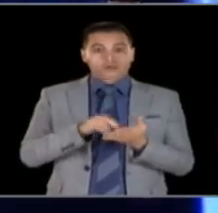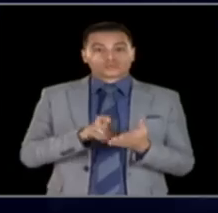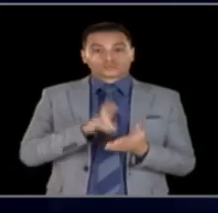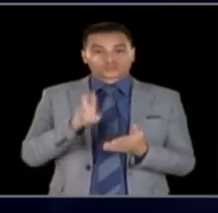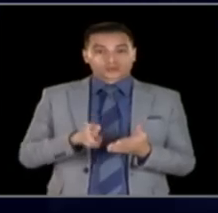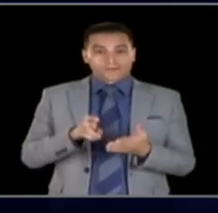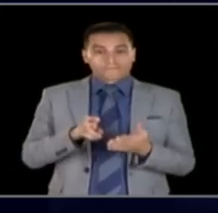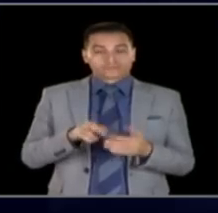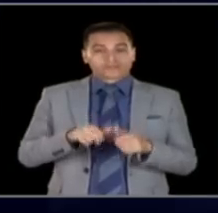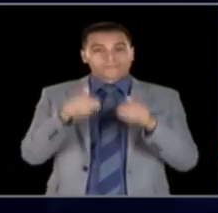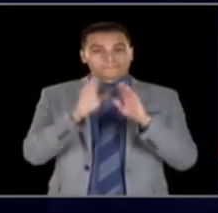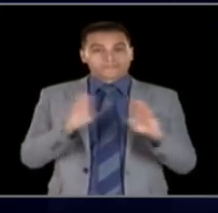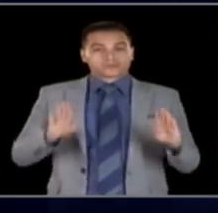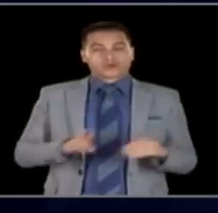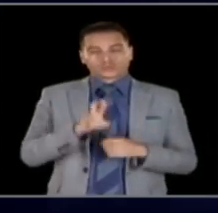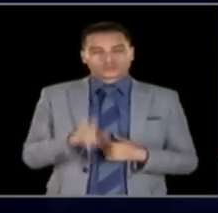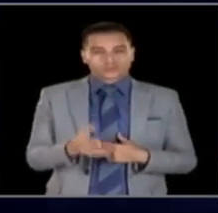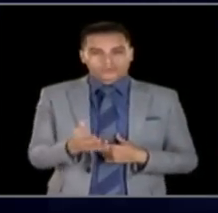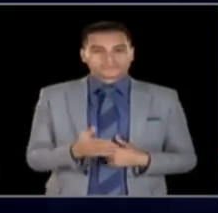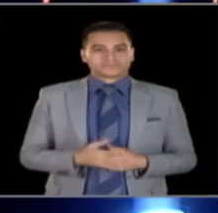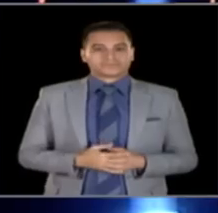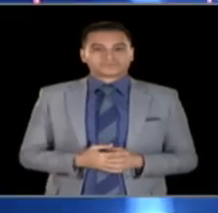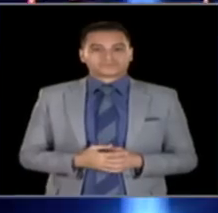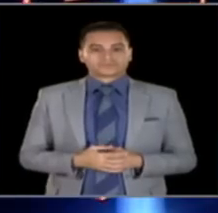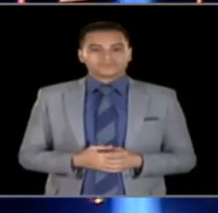سؤال سينما ومسرح، والسؤال هو،